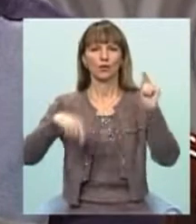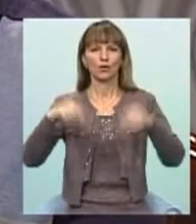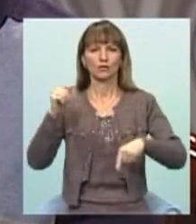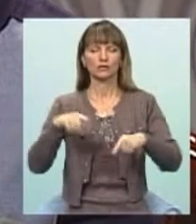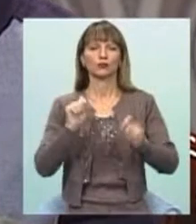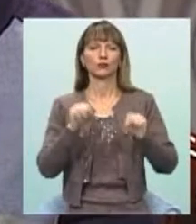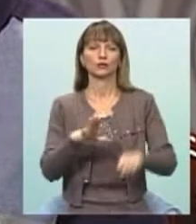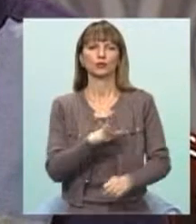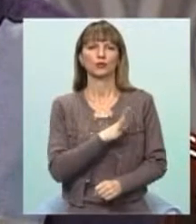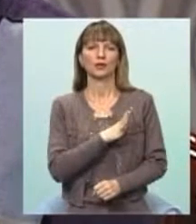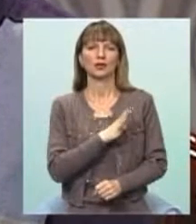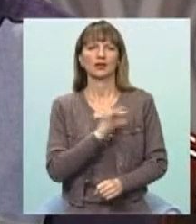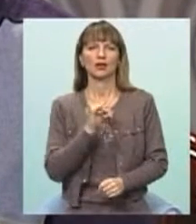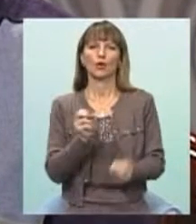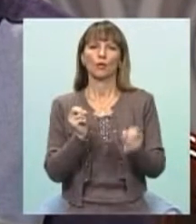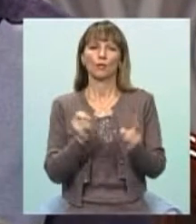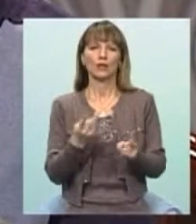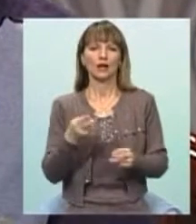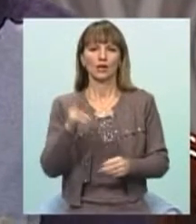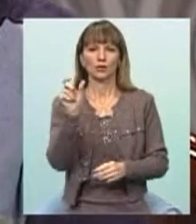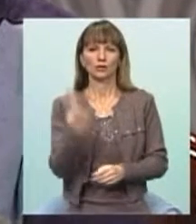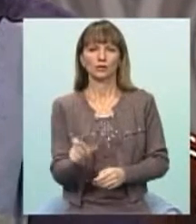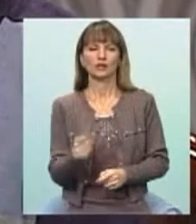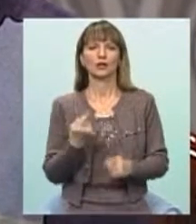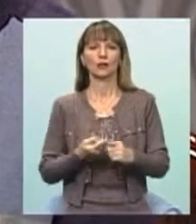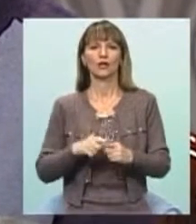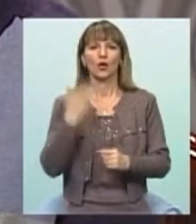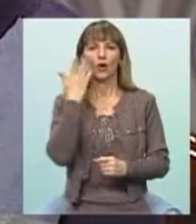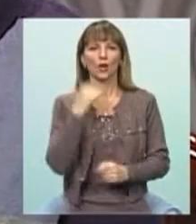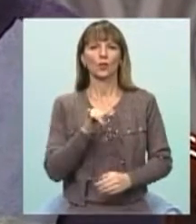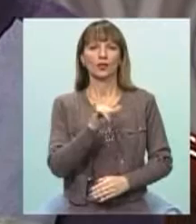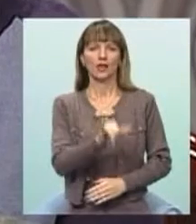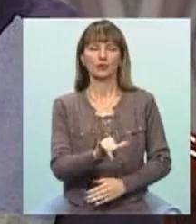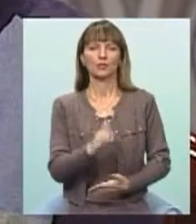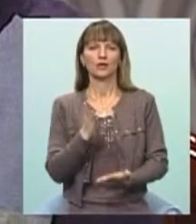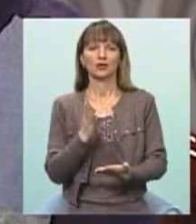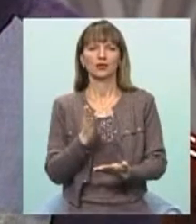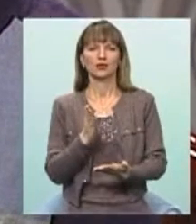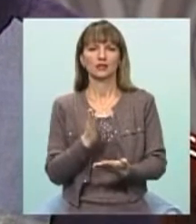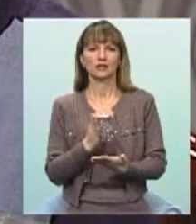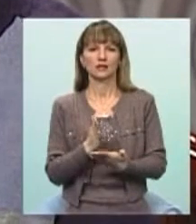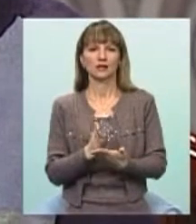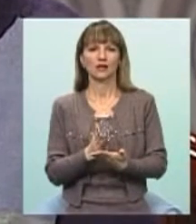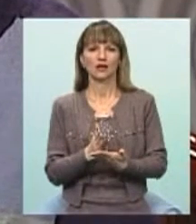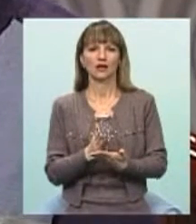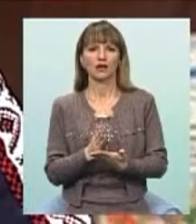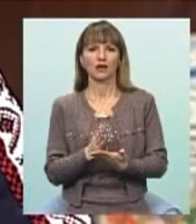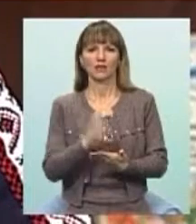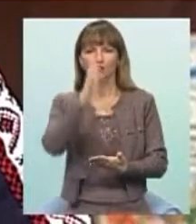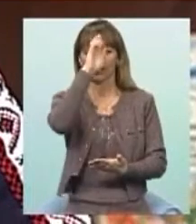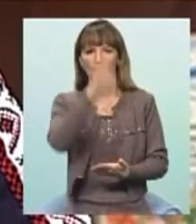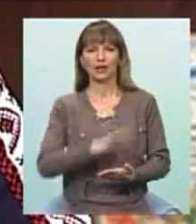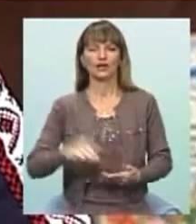Вона може бути і опасною для людини, тому коли в тебе йде в країні дощ